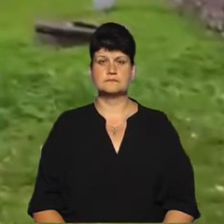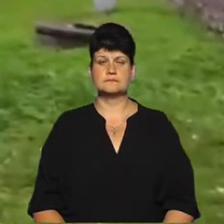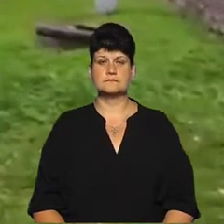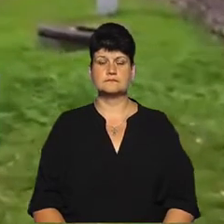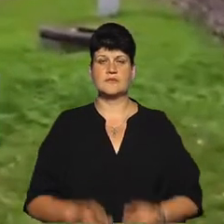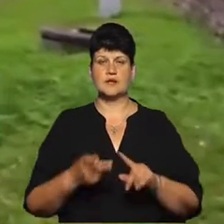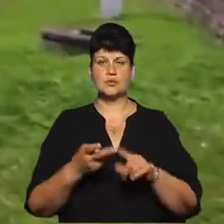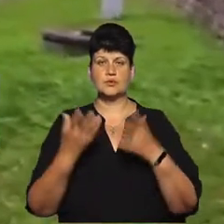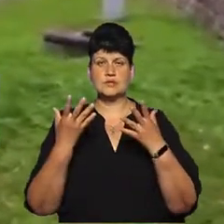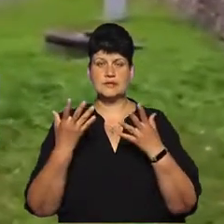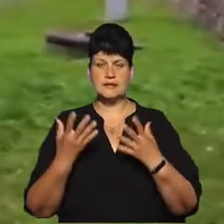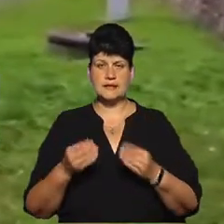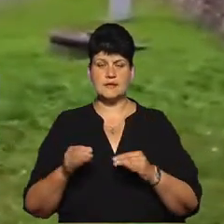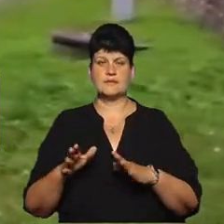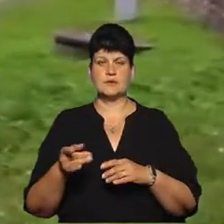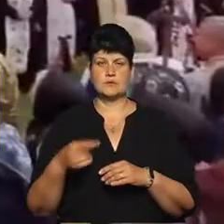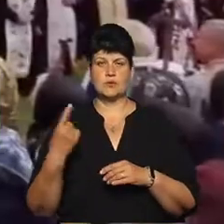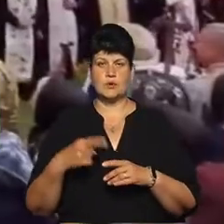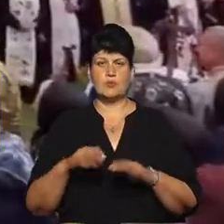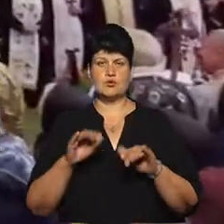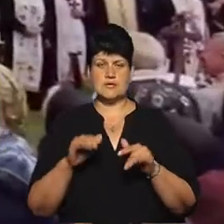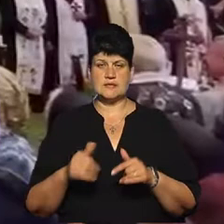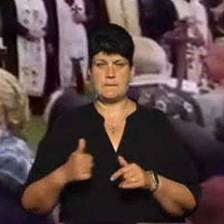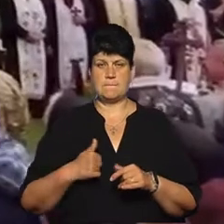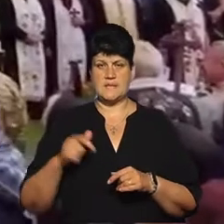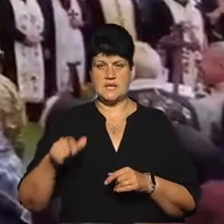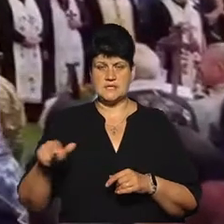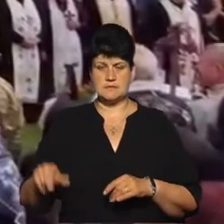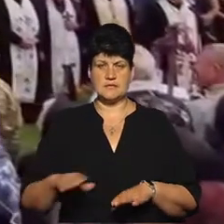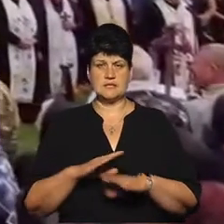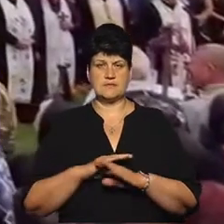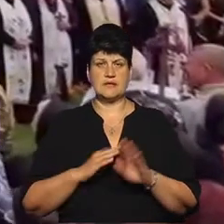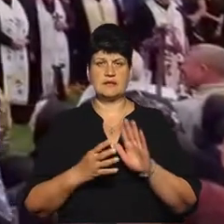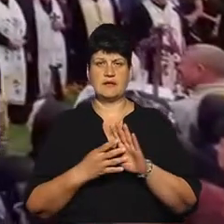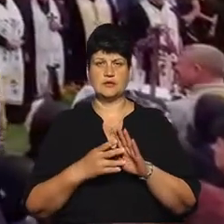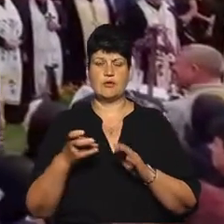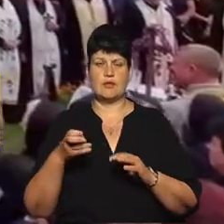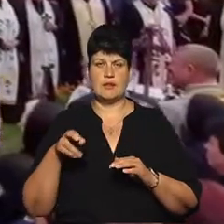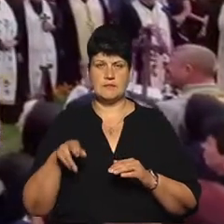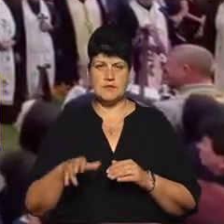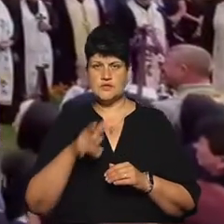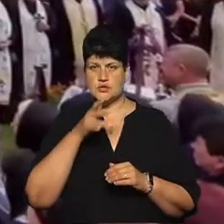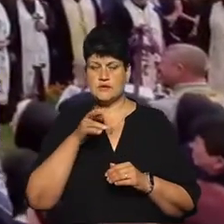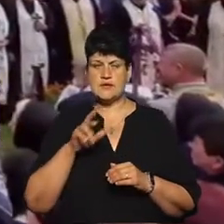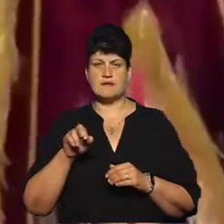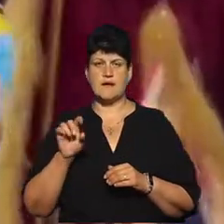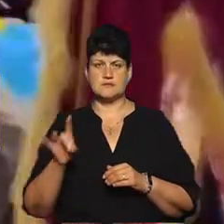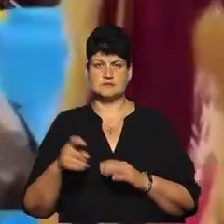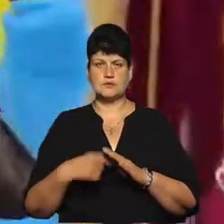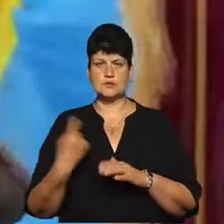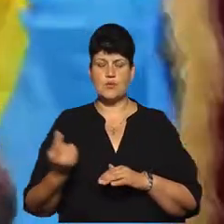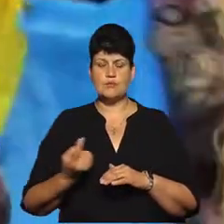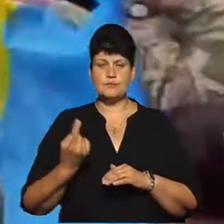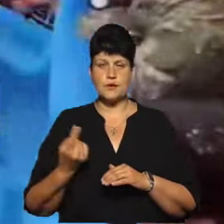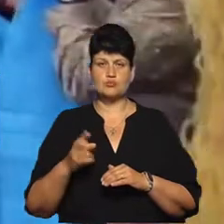Другий день поспіль на Тернопільщині прощаються з бійцями, які загинули 9 липня в Часовому Яру на Донеччині. У